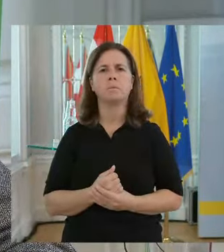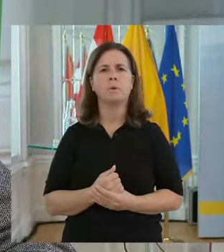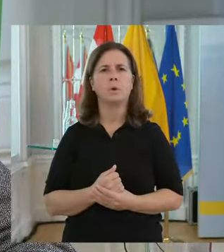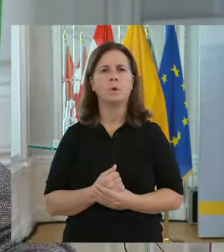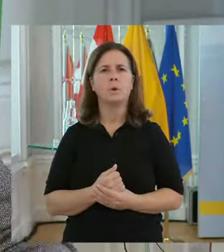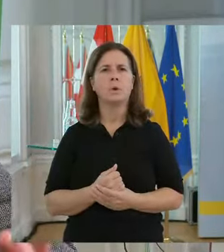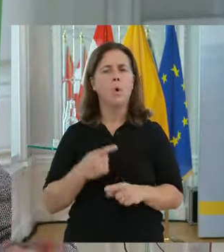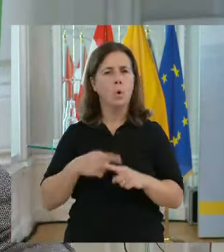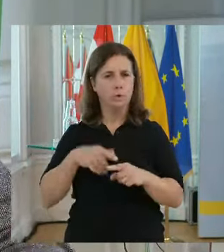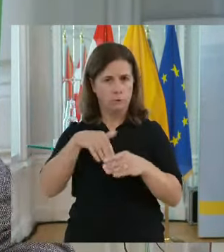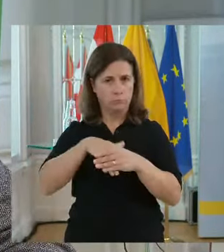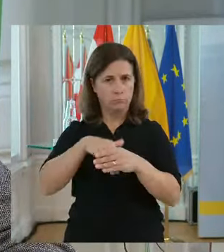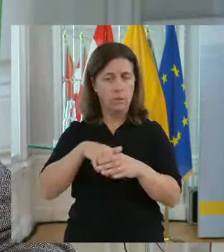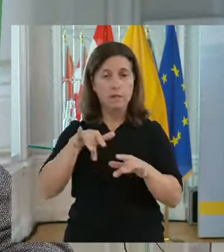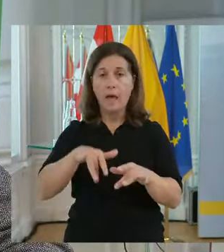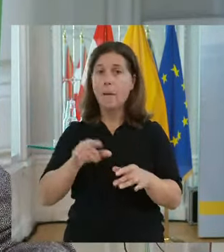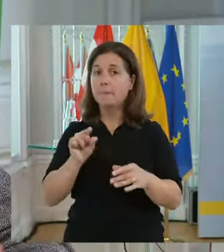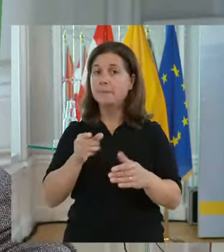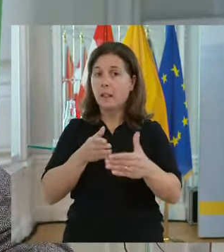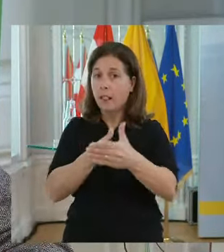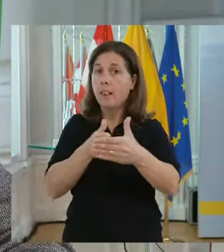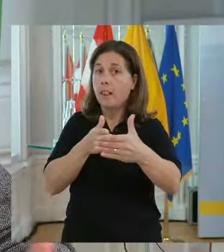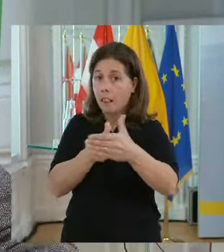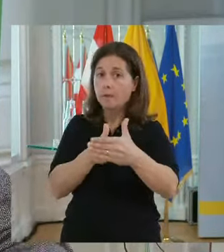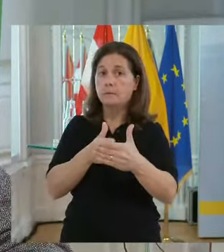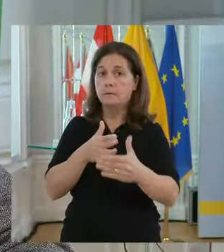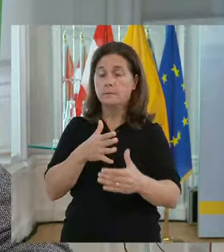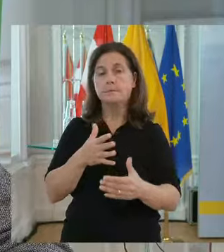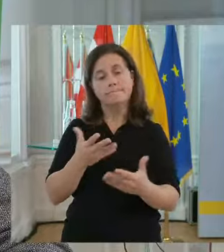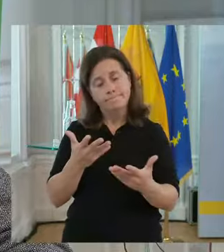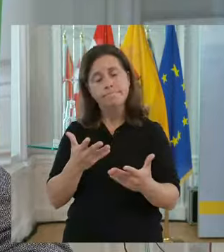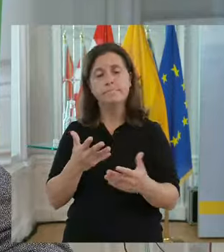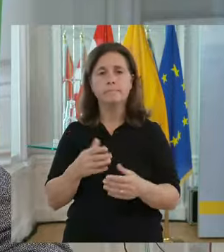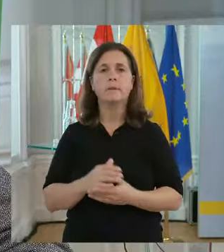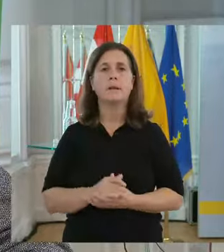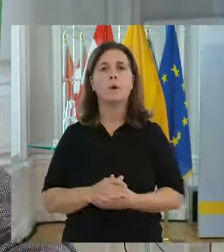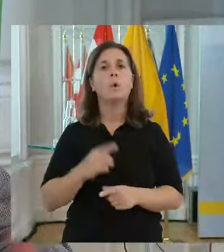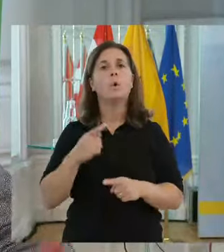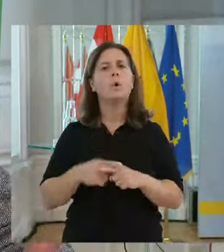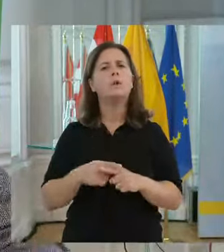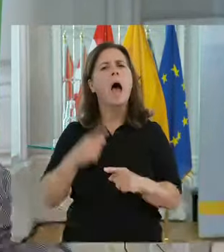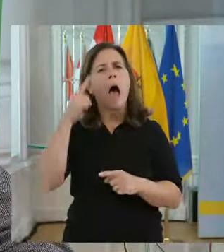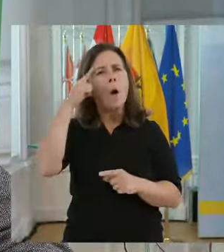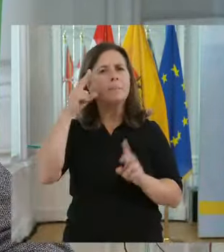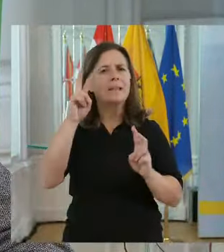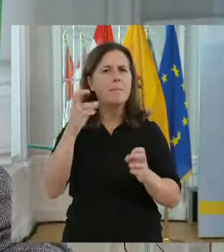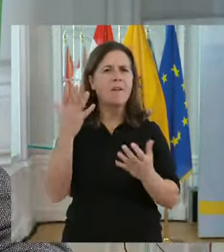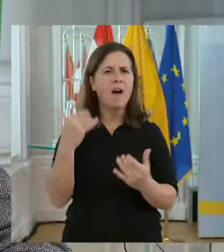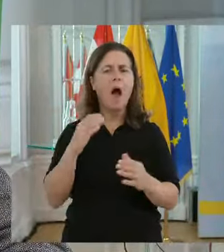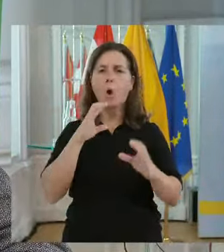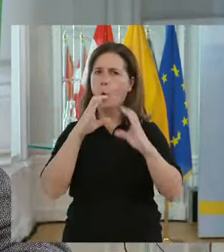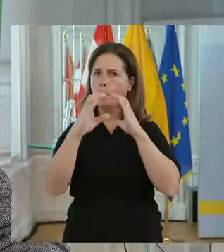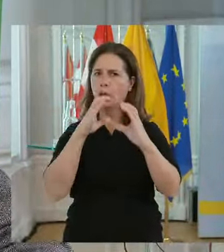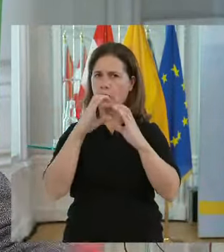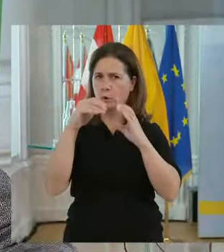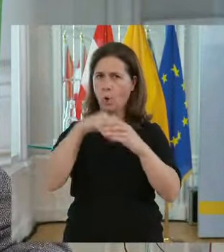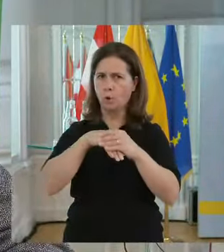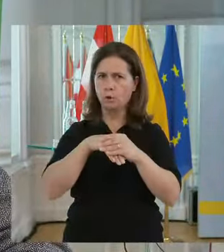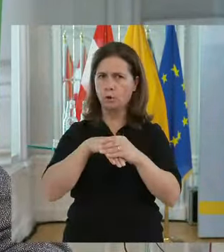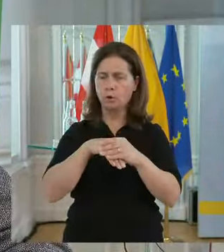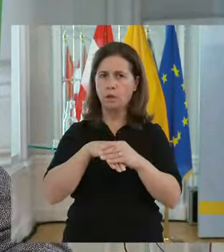und da sind wir auf ein paar Stolpersteine zum Schluss gestolpert eben. Und das Hauptthema war eben Kommunikation.